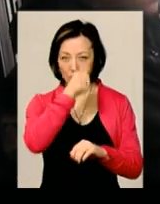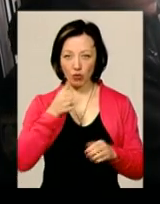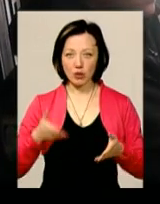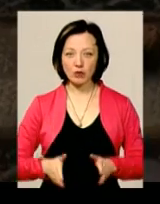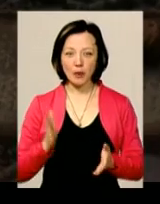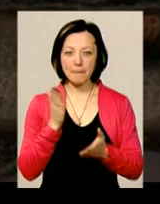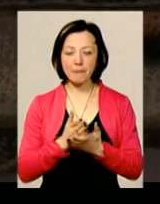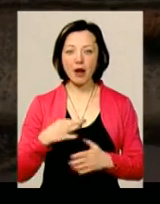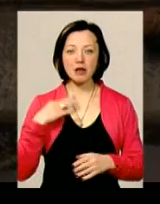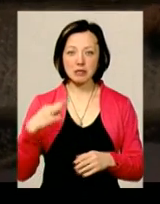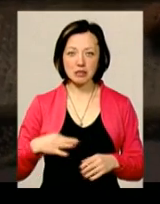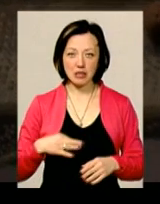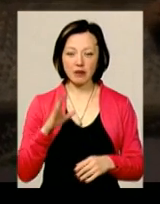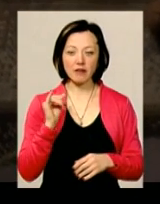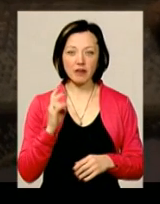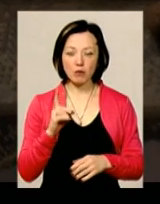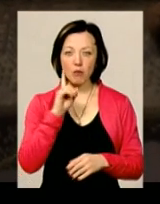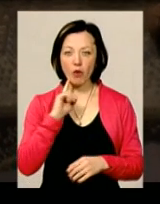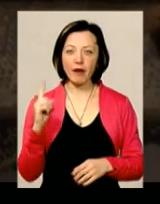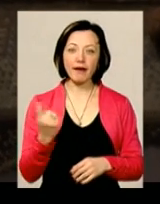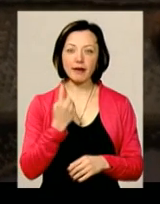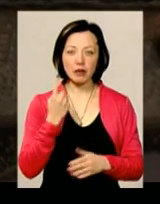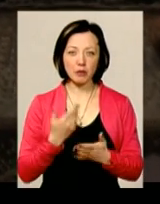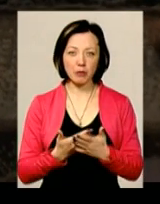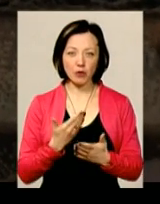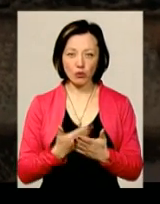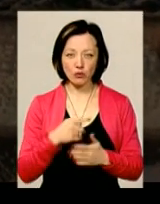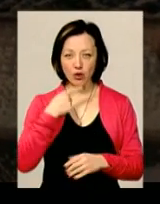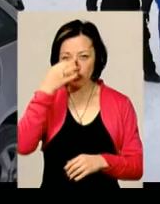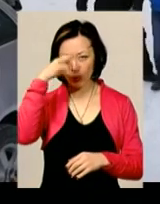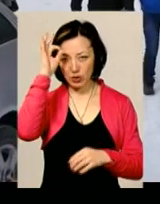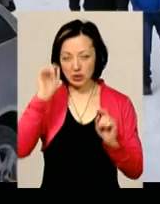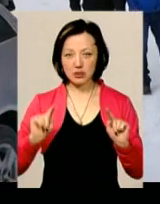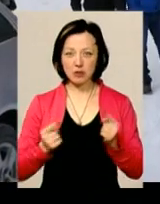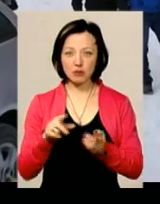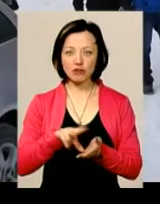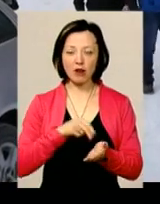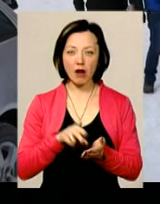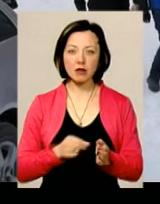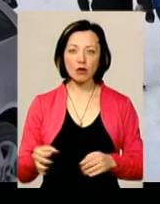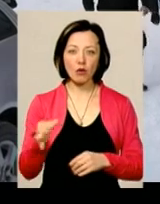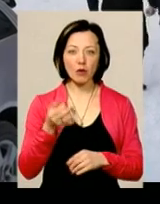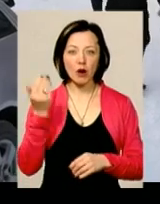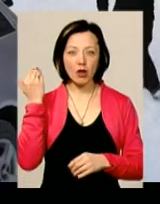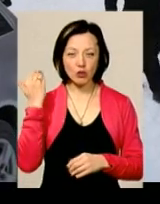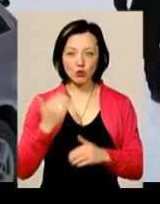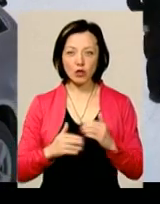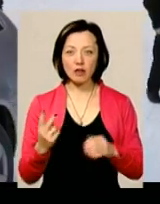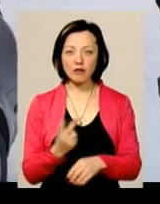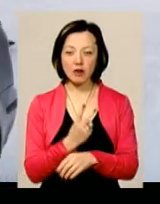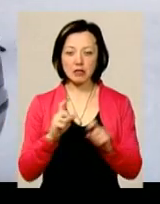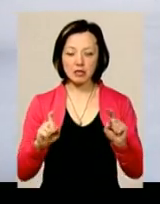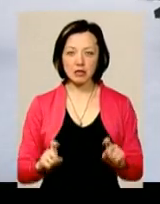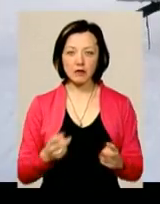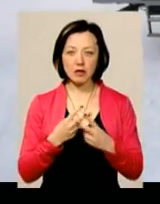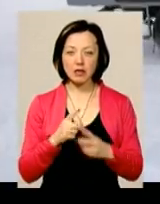народження мала сина, саме він поки єдиний підозрюваний, кажуть у поліції. Чоловіка затримали в Черкаській області. Раніше він уже двічі відсидів